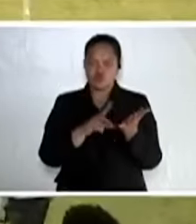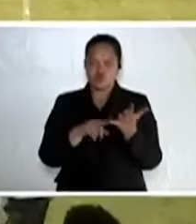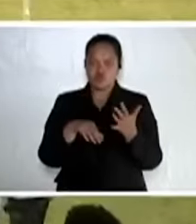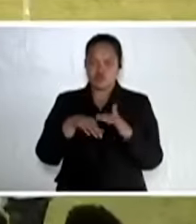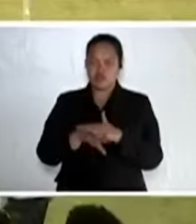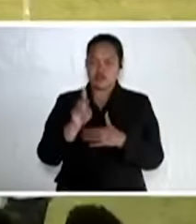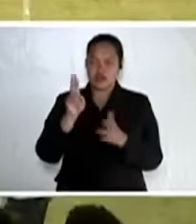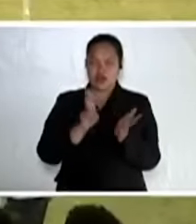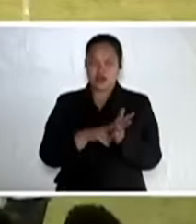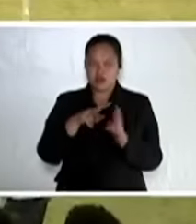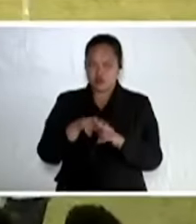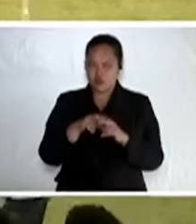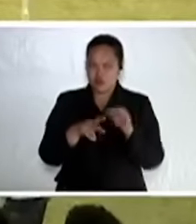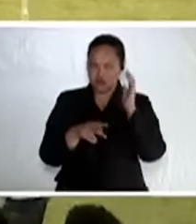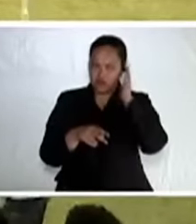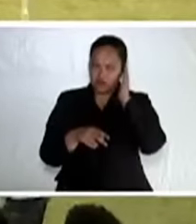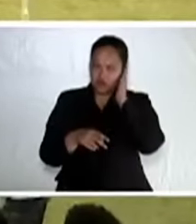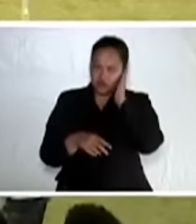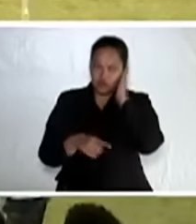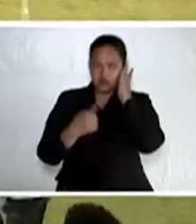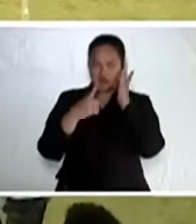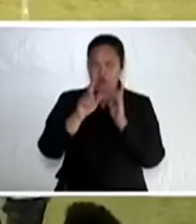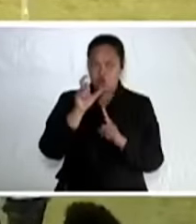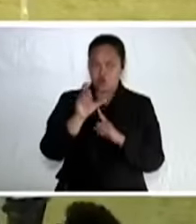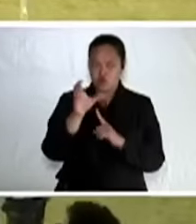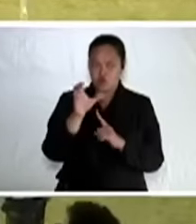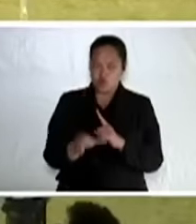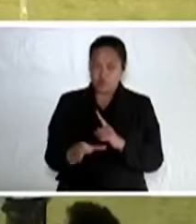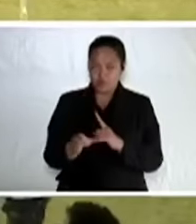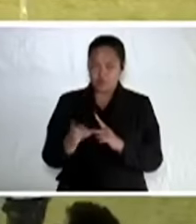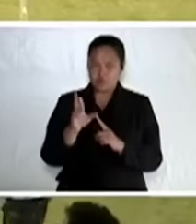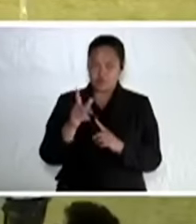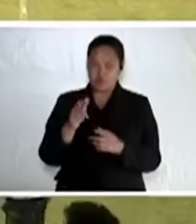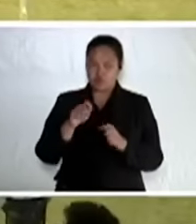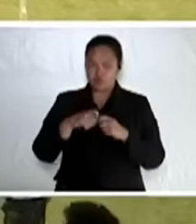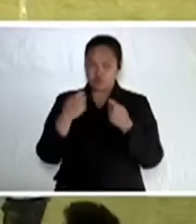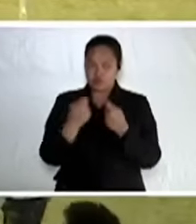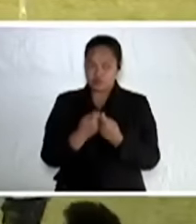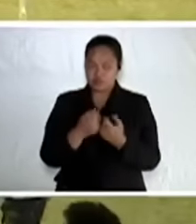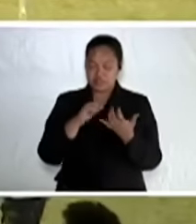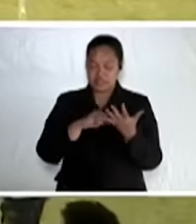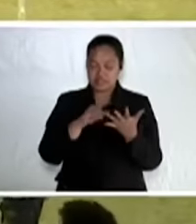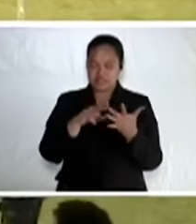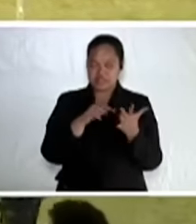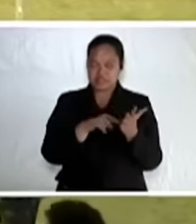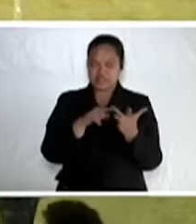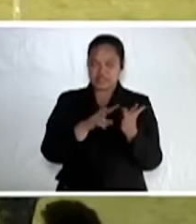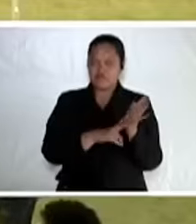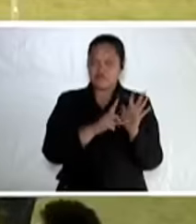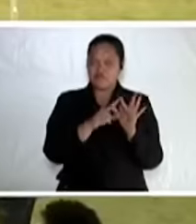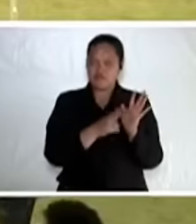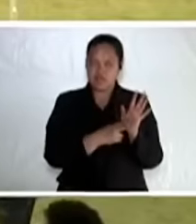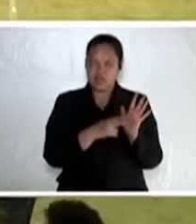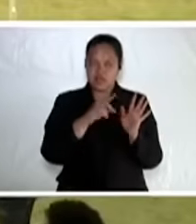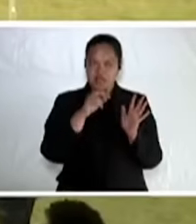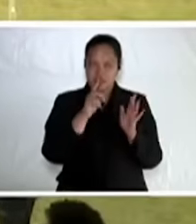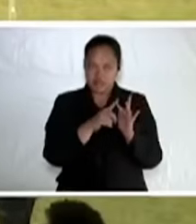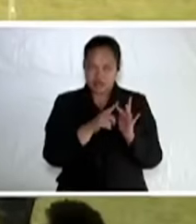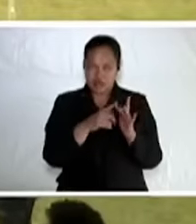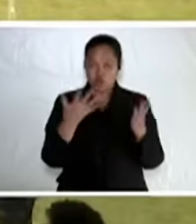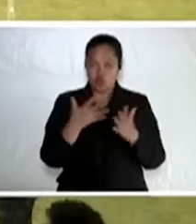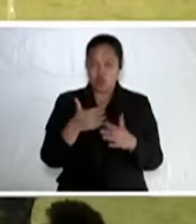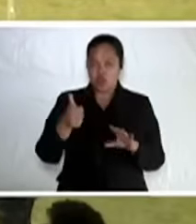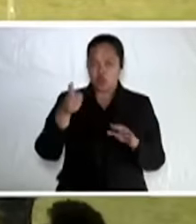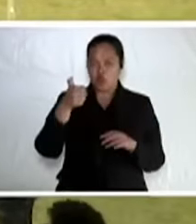The detachment commander or platoon commander is Sub-Lieutenant Sitiveni Sokotibiti from Nakuni in